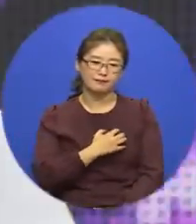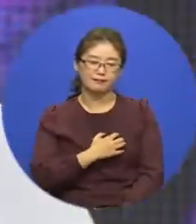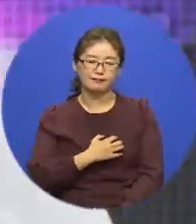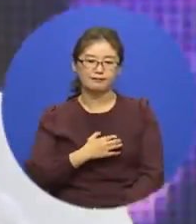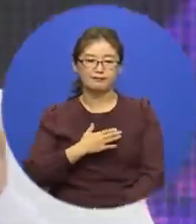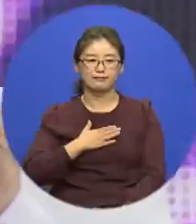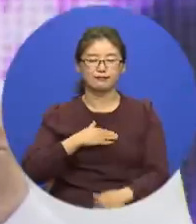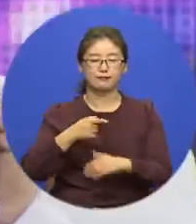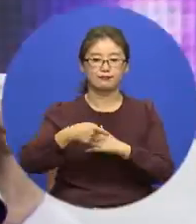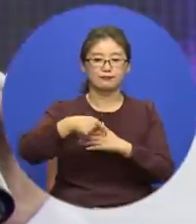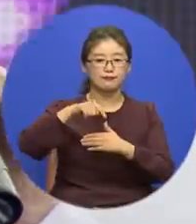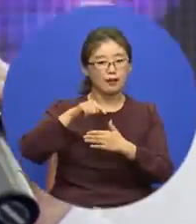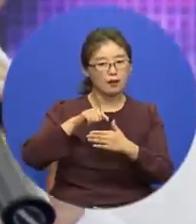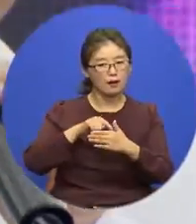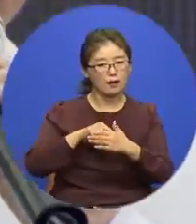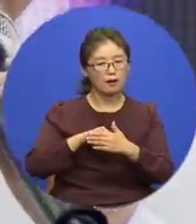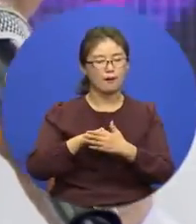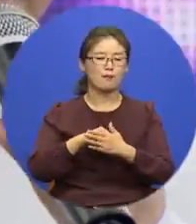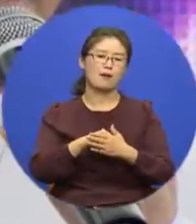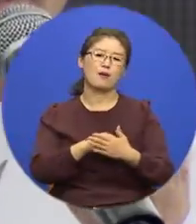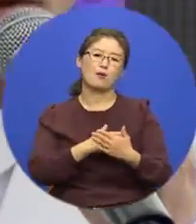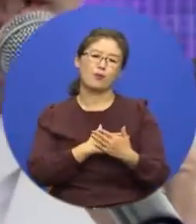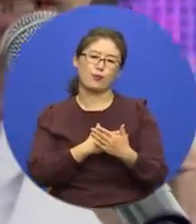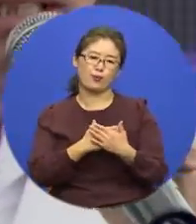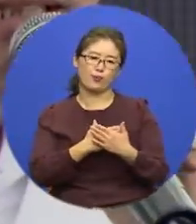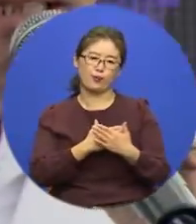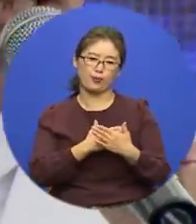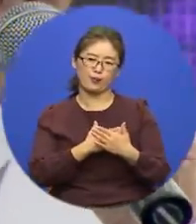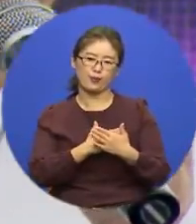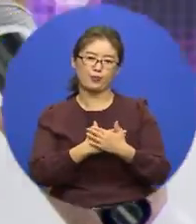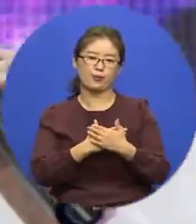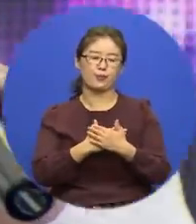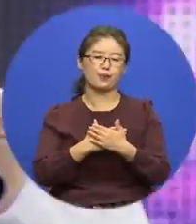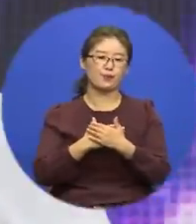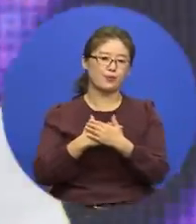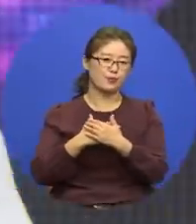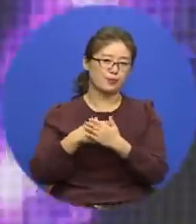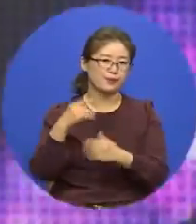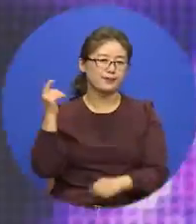내 마음을 울리는 소리